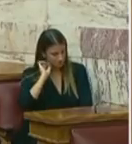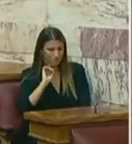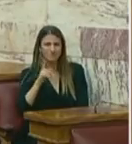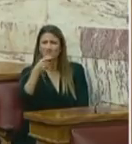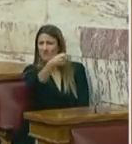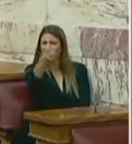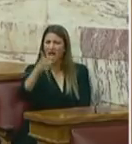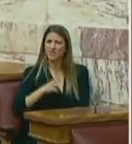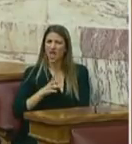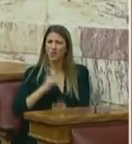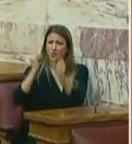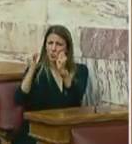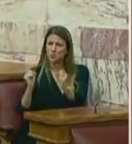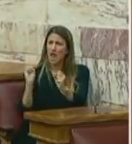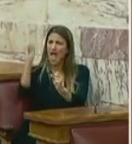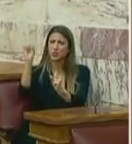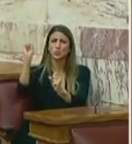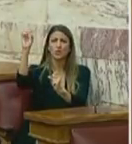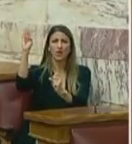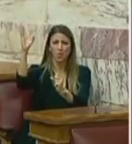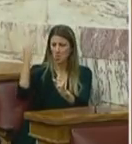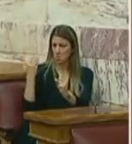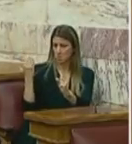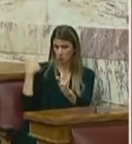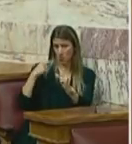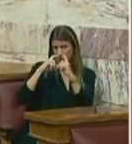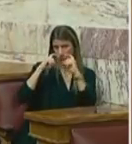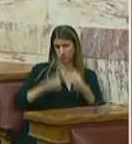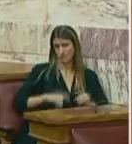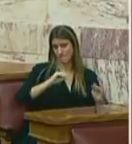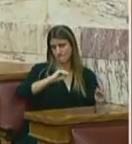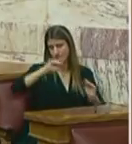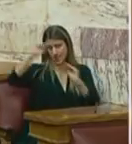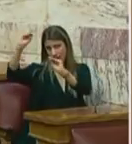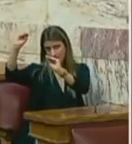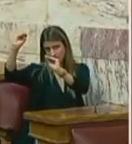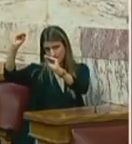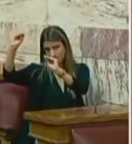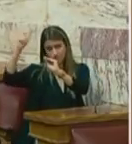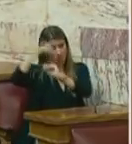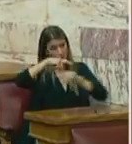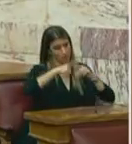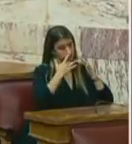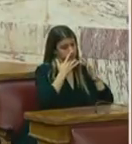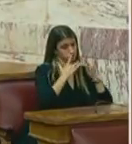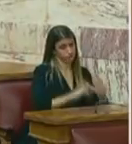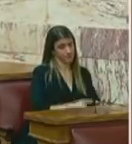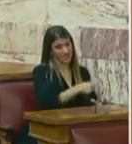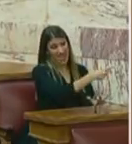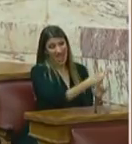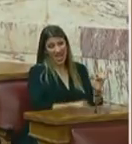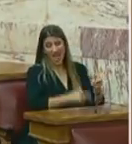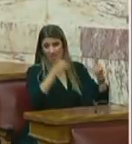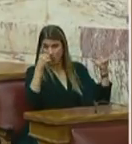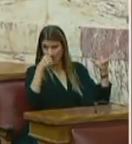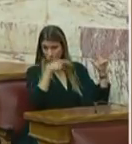ανθρώπους και ιδιαίτερα αυτούς που τα τελευταία χρόνια αναγκάστηκαν να μεταναστέψουν στο εξωτερικό, η δική του παράταξη και η δική του